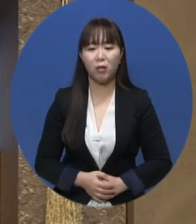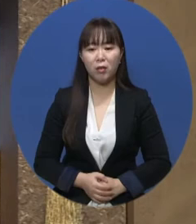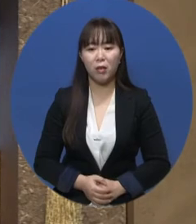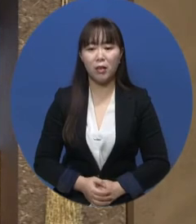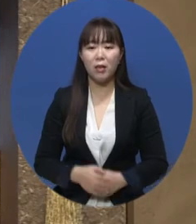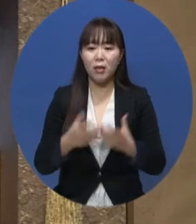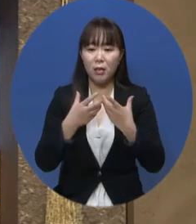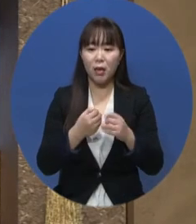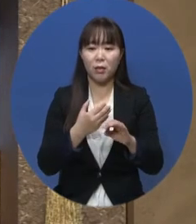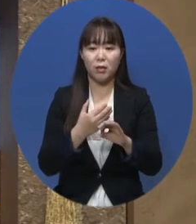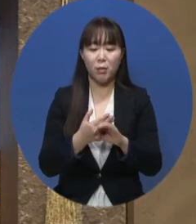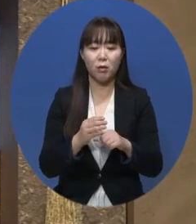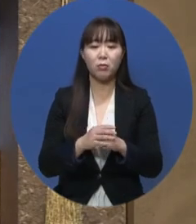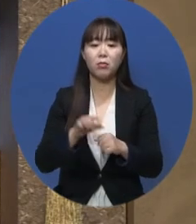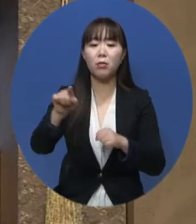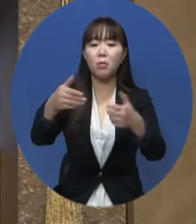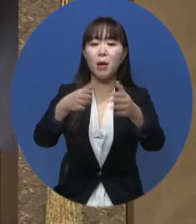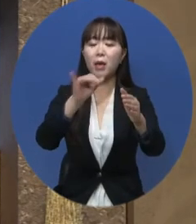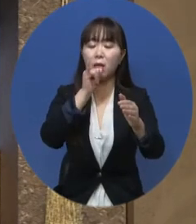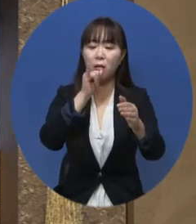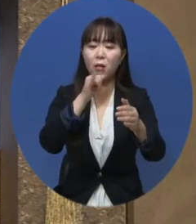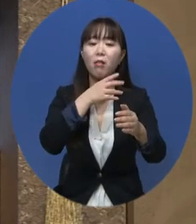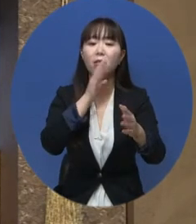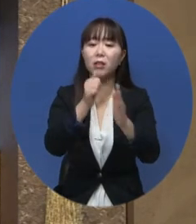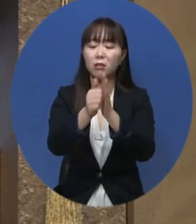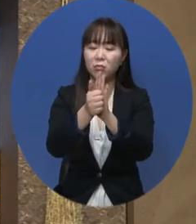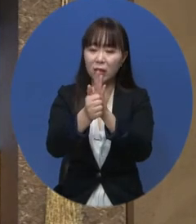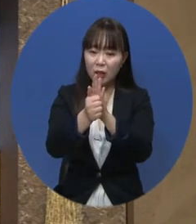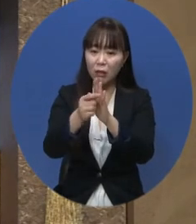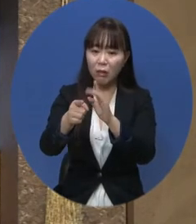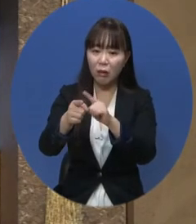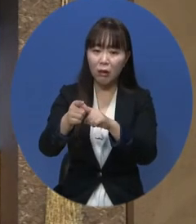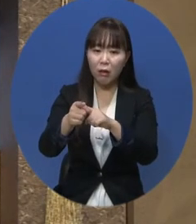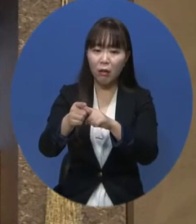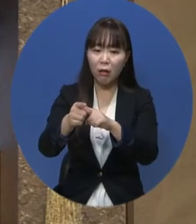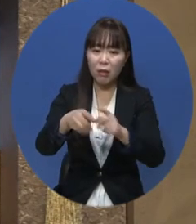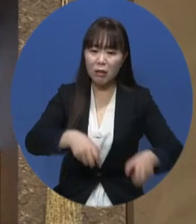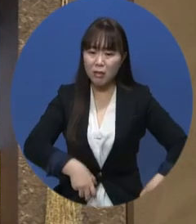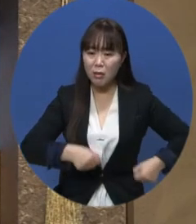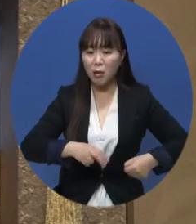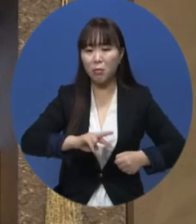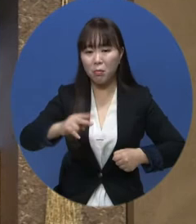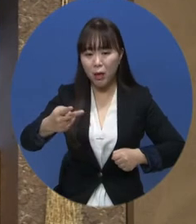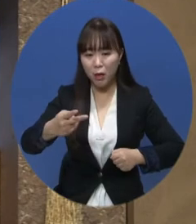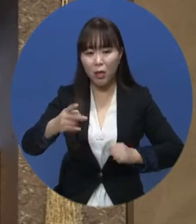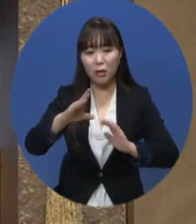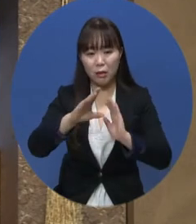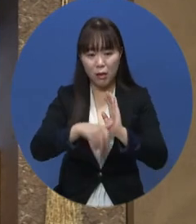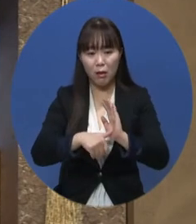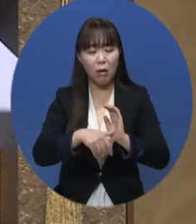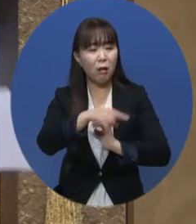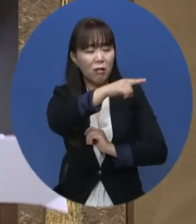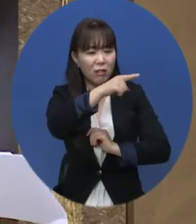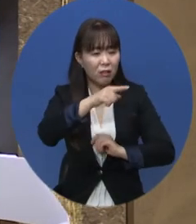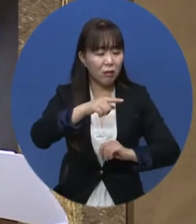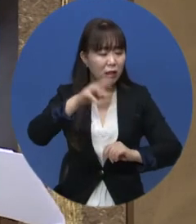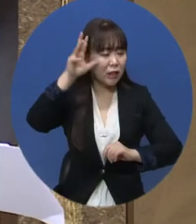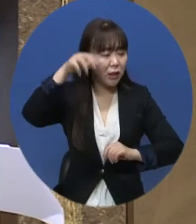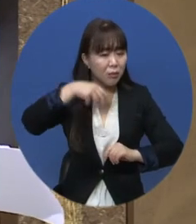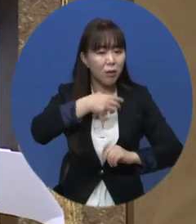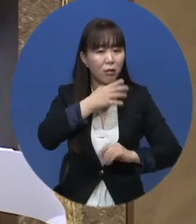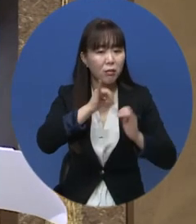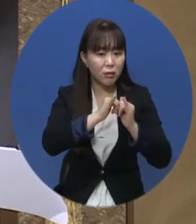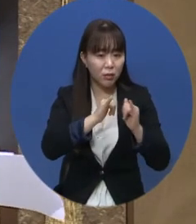예를 들어서 저쪽 방에 계신 어르신을 돌보는데 그 어르신이 예를 들어서 기저귀를 교체해야 되는 시간에 네. 저쪽 반대쪽에